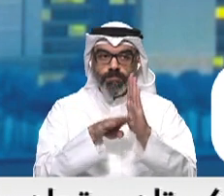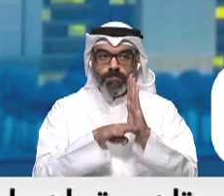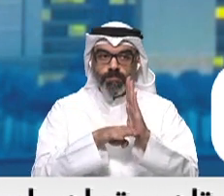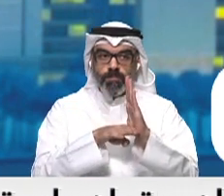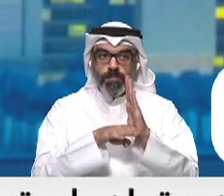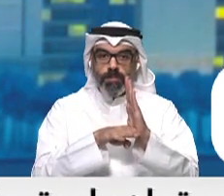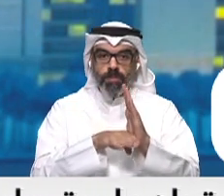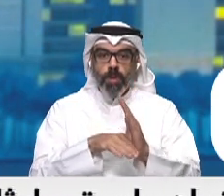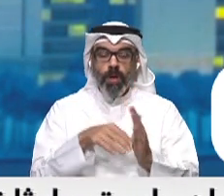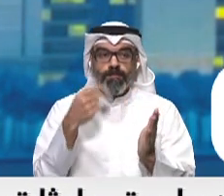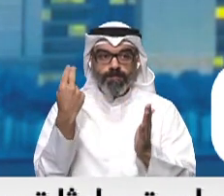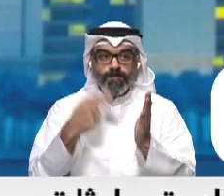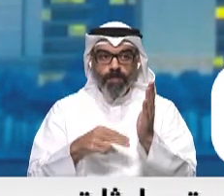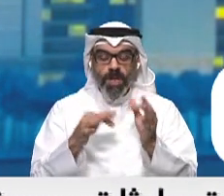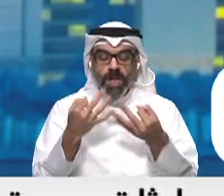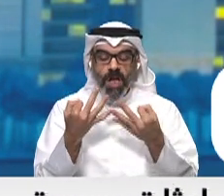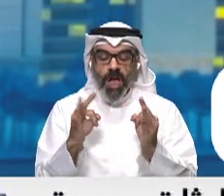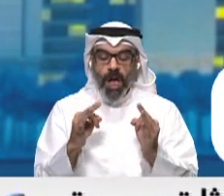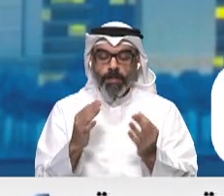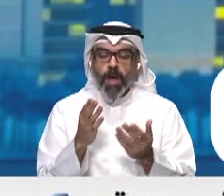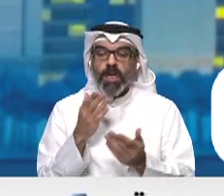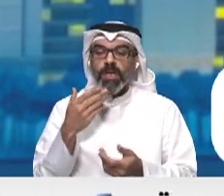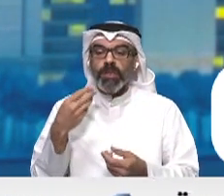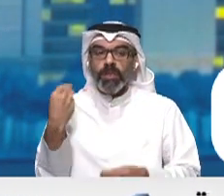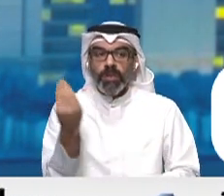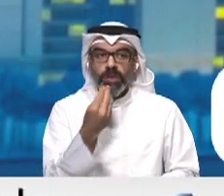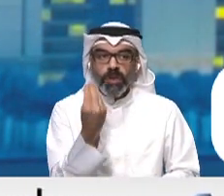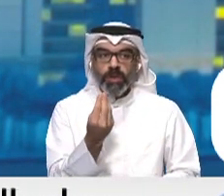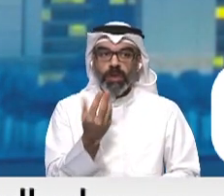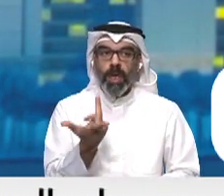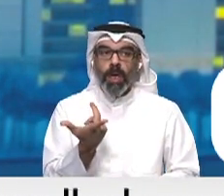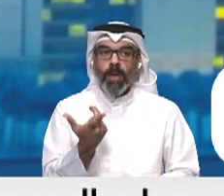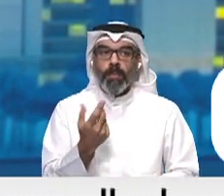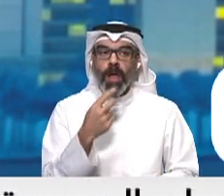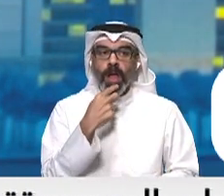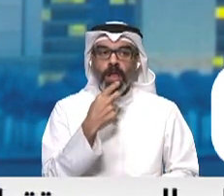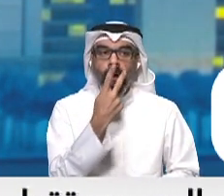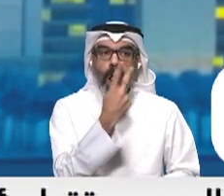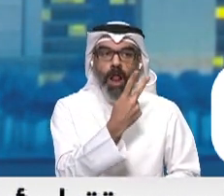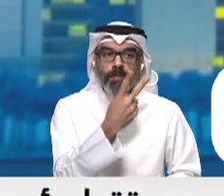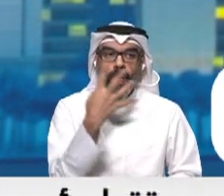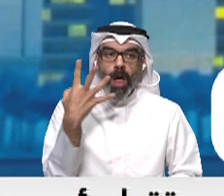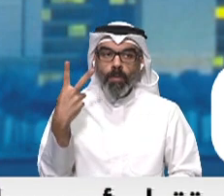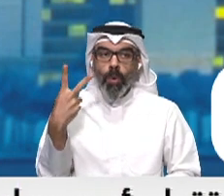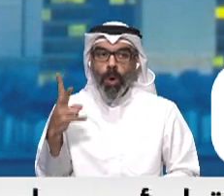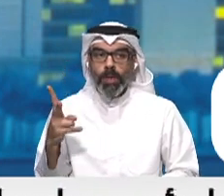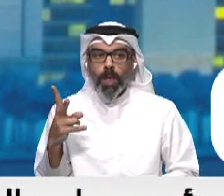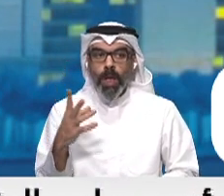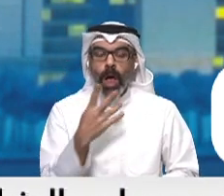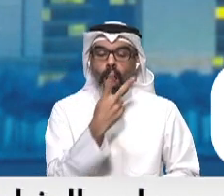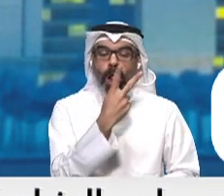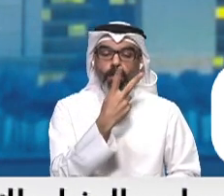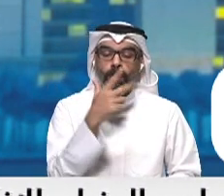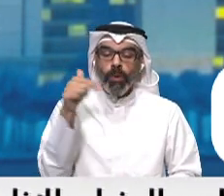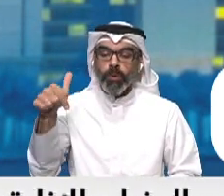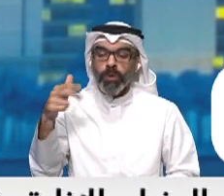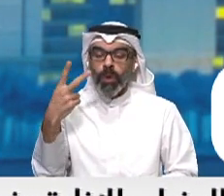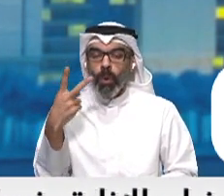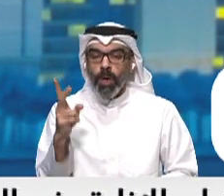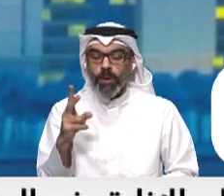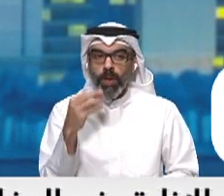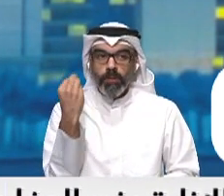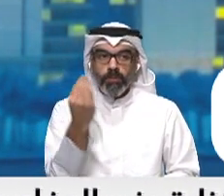طاجكستان للتعاون في المجال السياحي للاعوام 204 20226